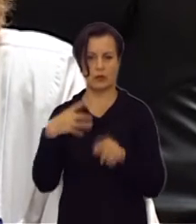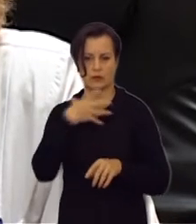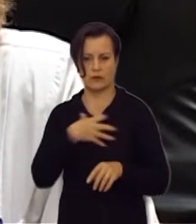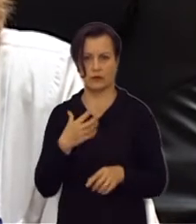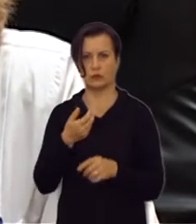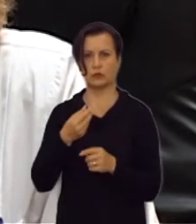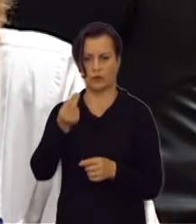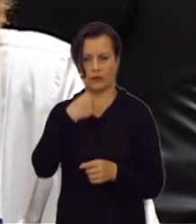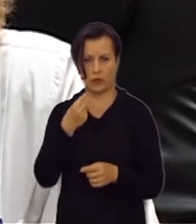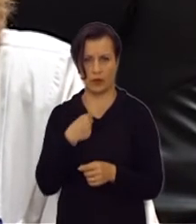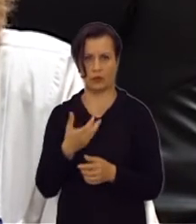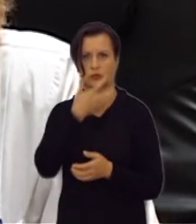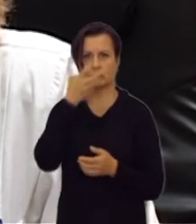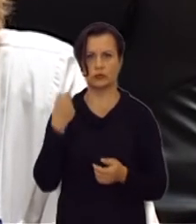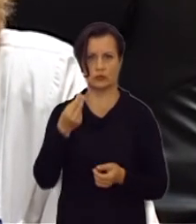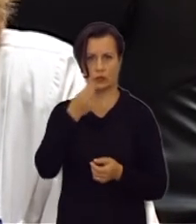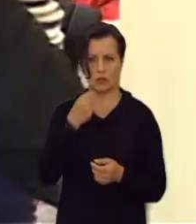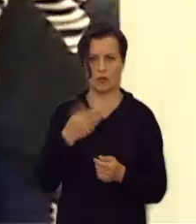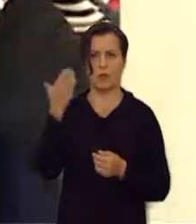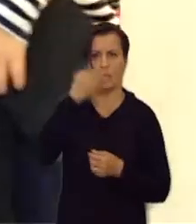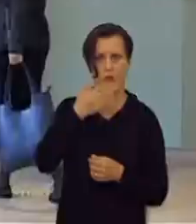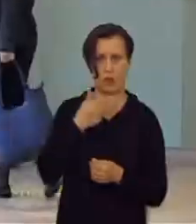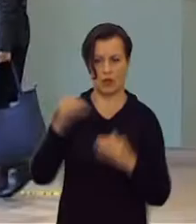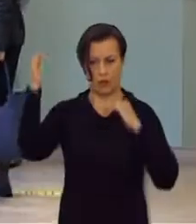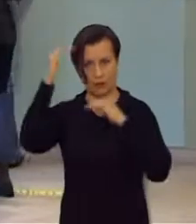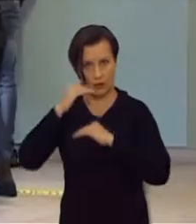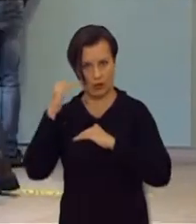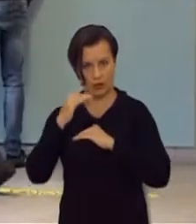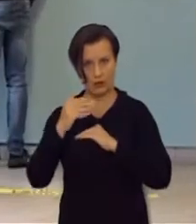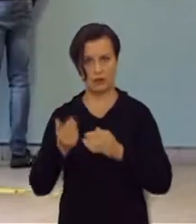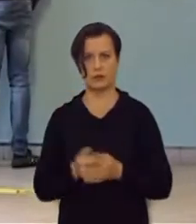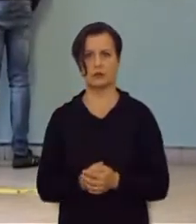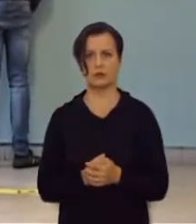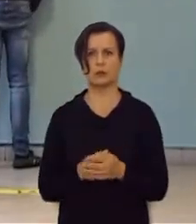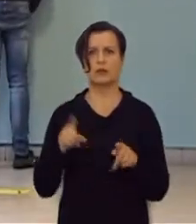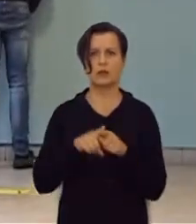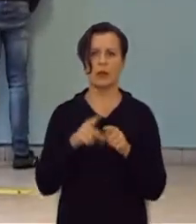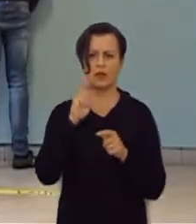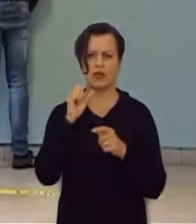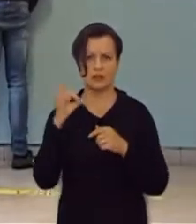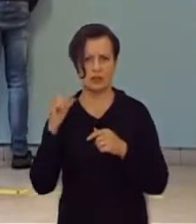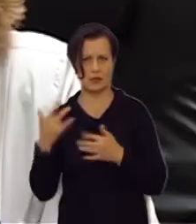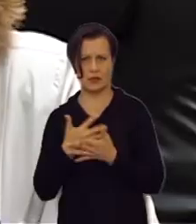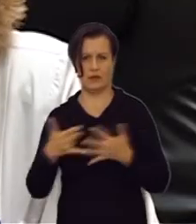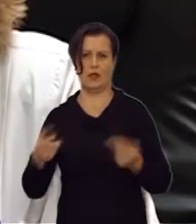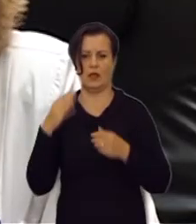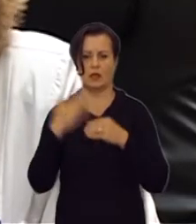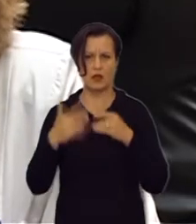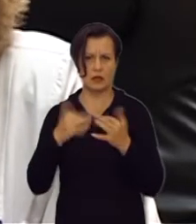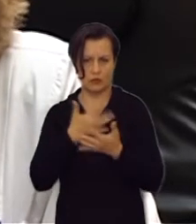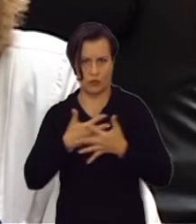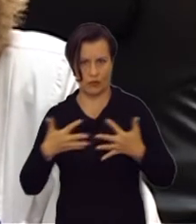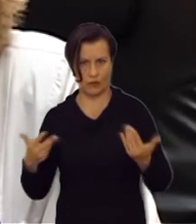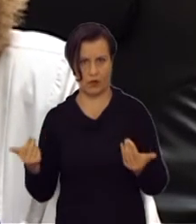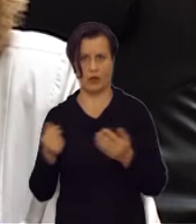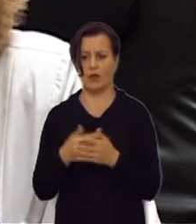mityba. Šiltas maistas pietų metu ar į pavakarę, tai yra vaisiai ir daržovės, kurių šiuo